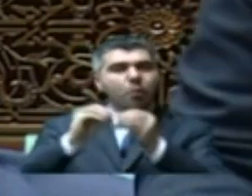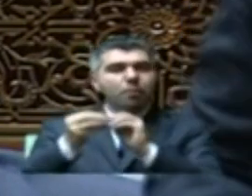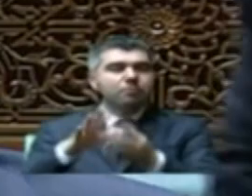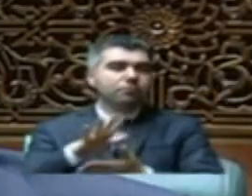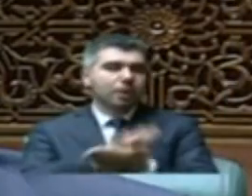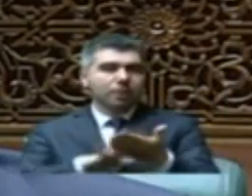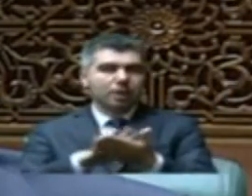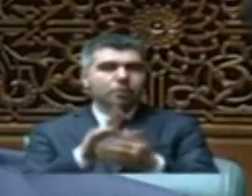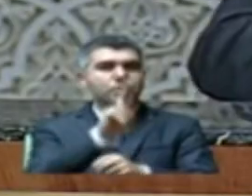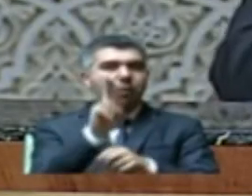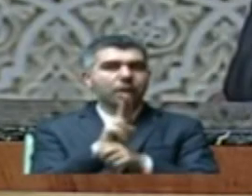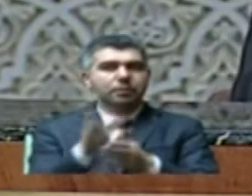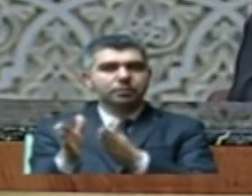نسائلكم.